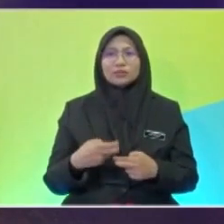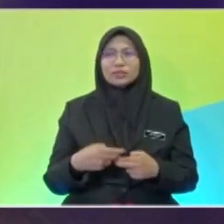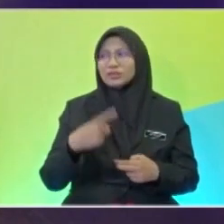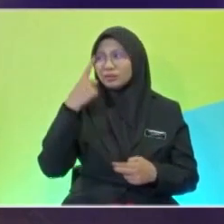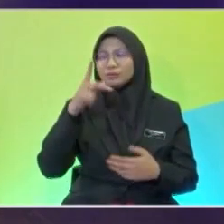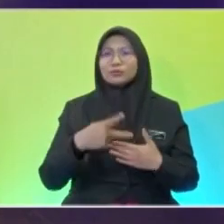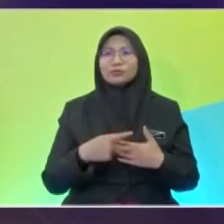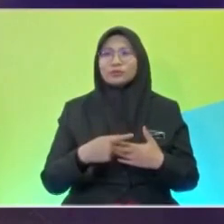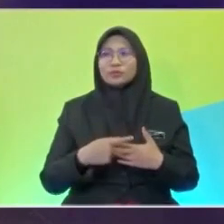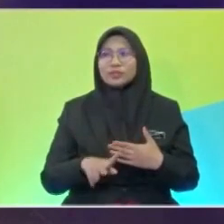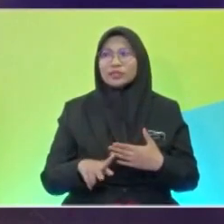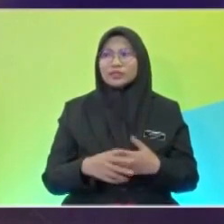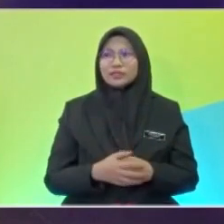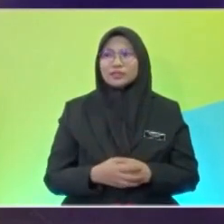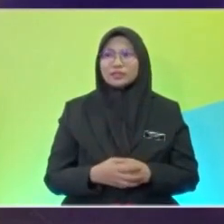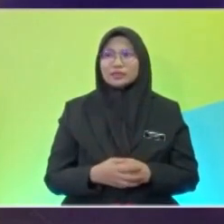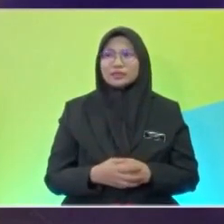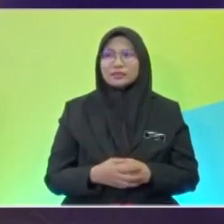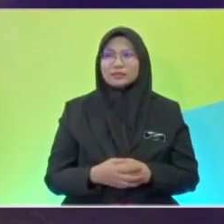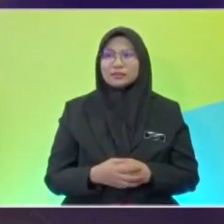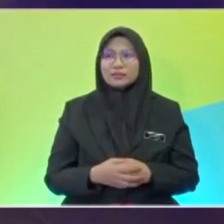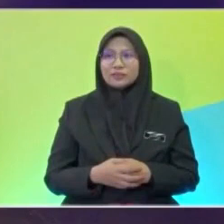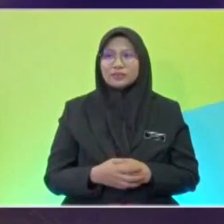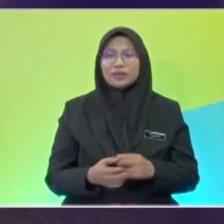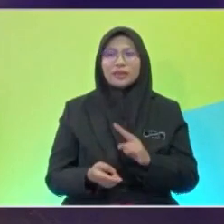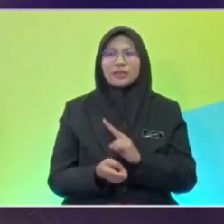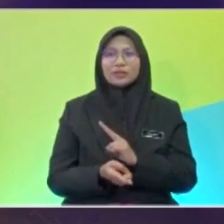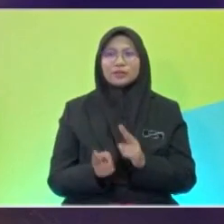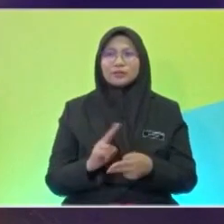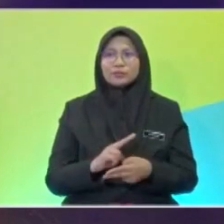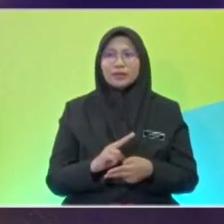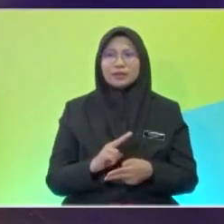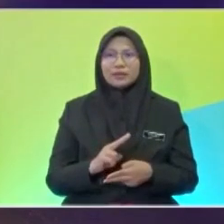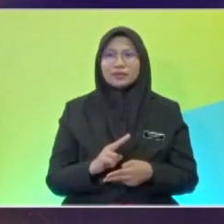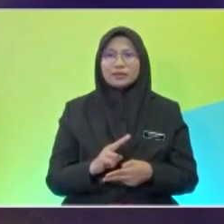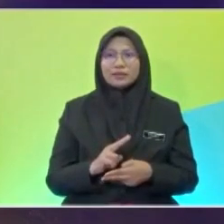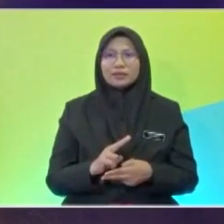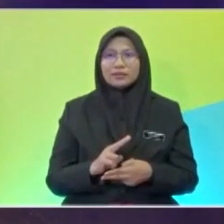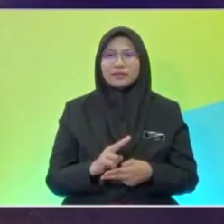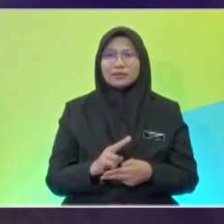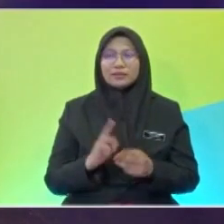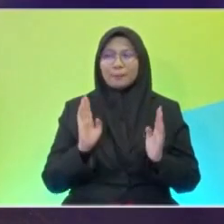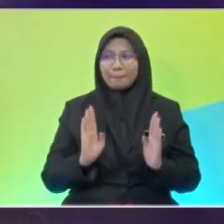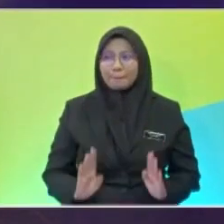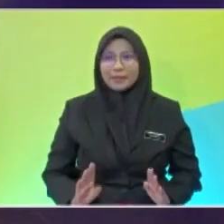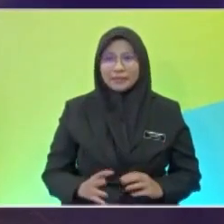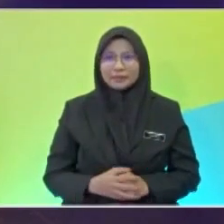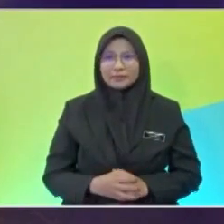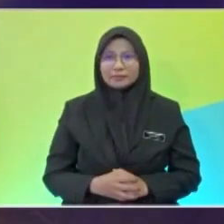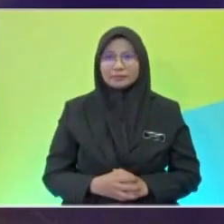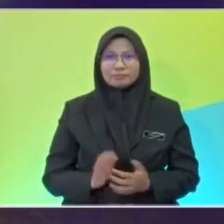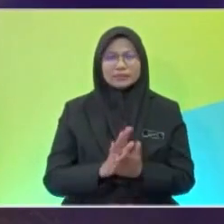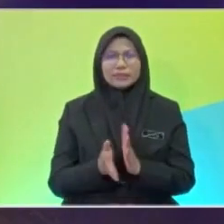itu ialah perubahan yang kita ketahui fisiologi yaitu apabila perubahan luaran berlaku dalam